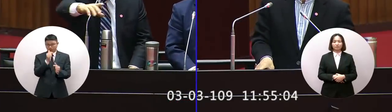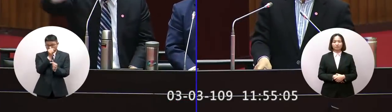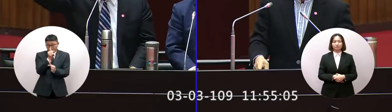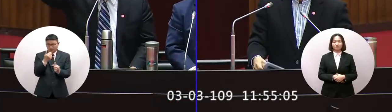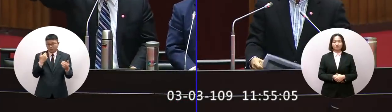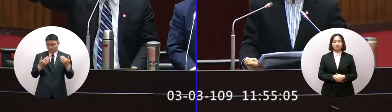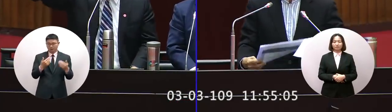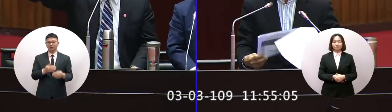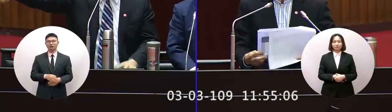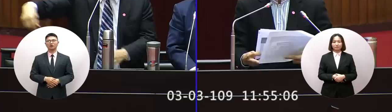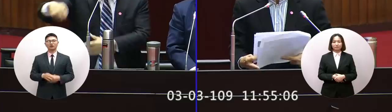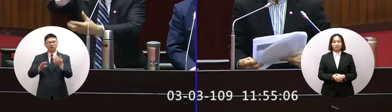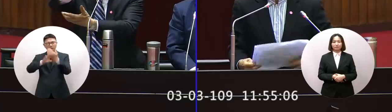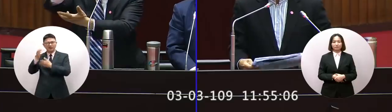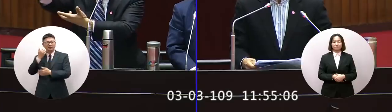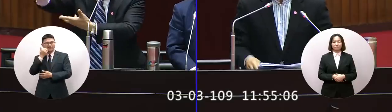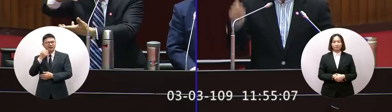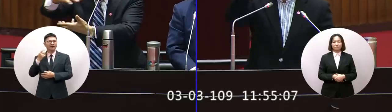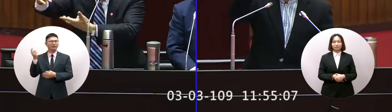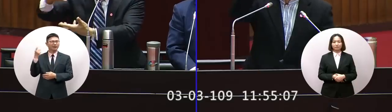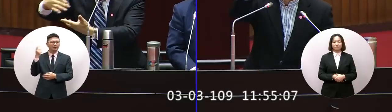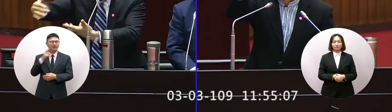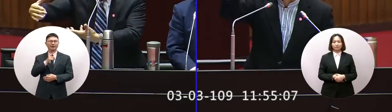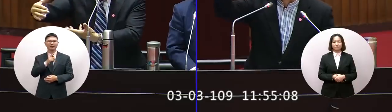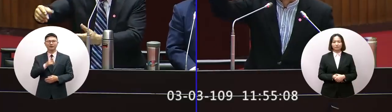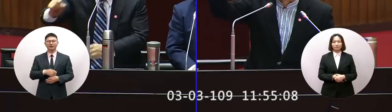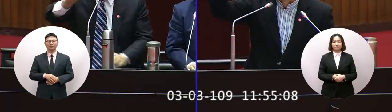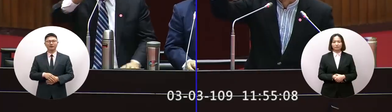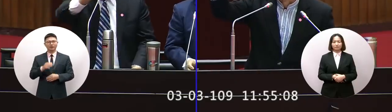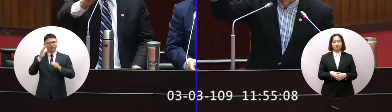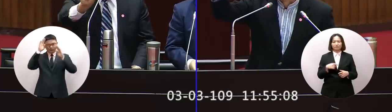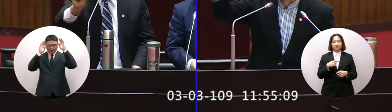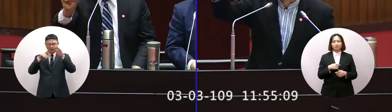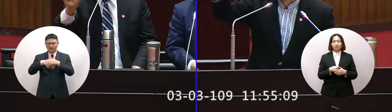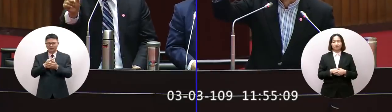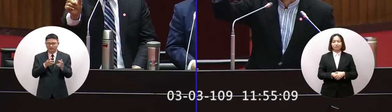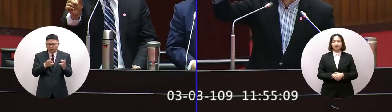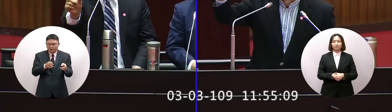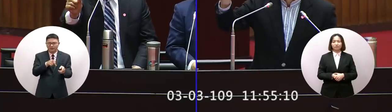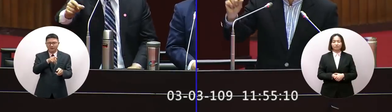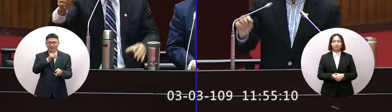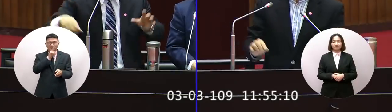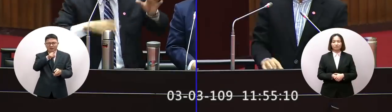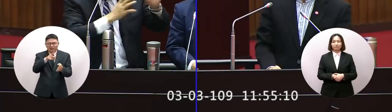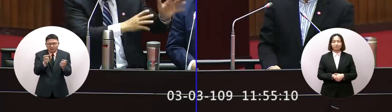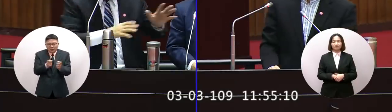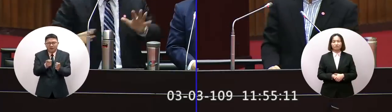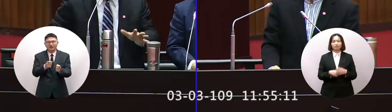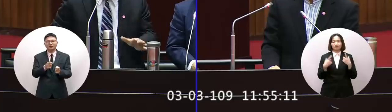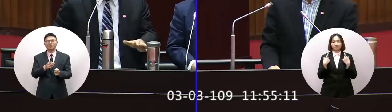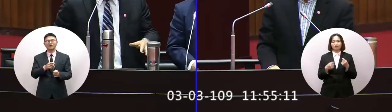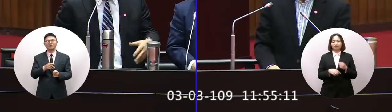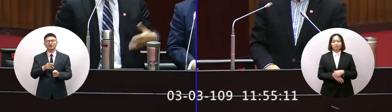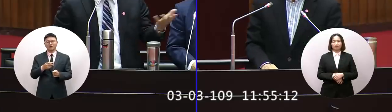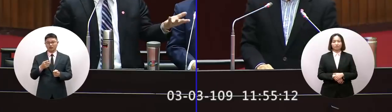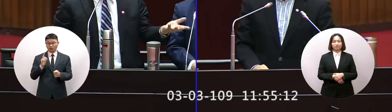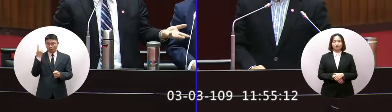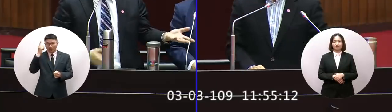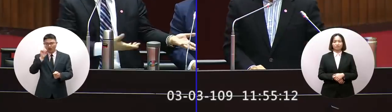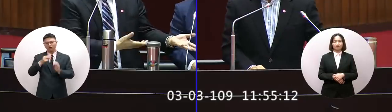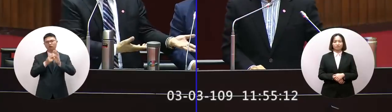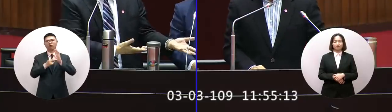的我不是你說你喔是說不知道什麼人去把斷章吉義只取中間一斷我們他有頭前後邊